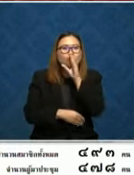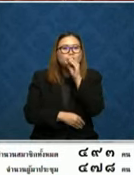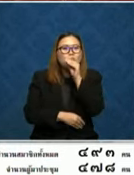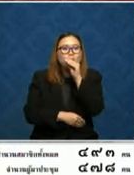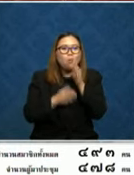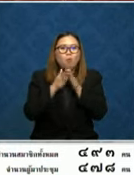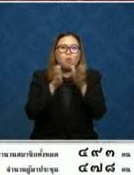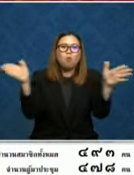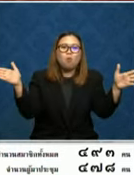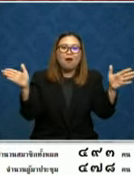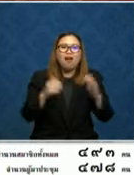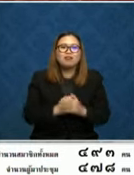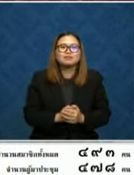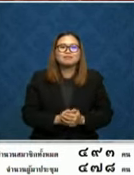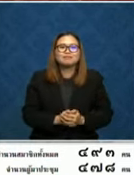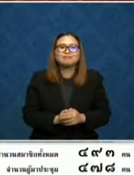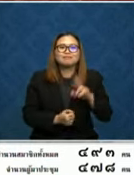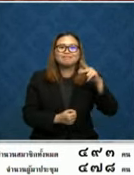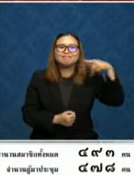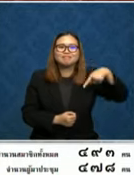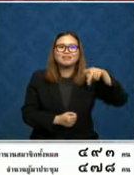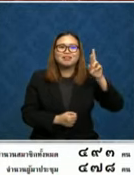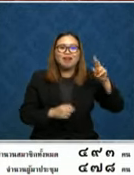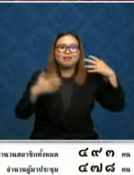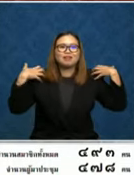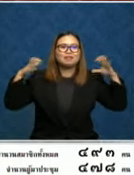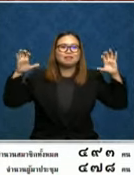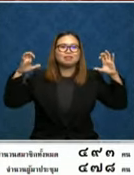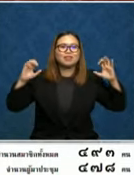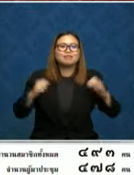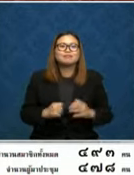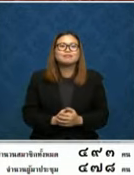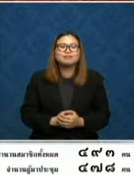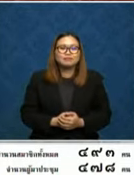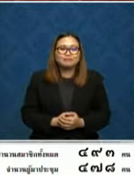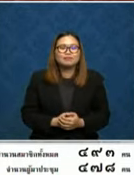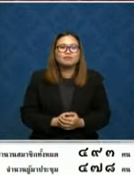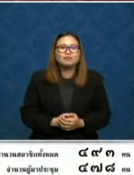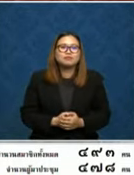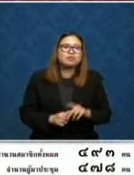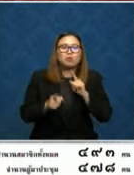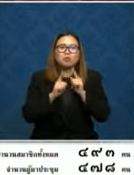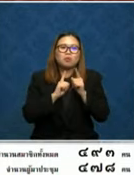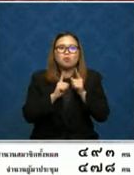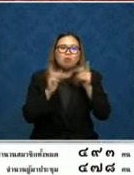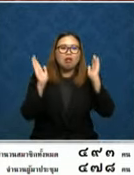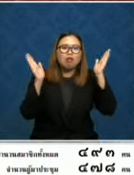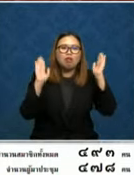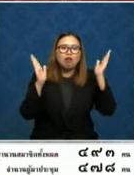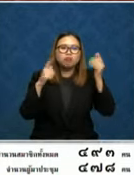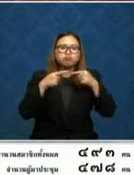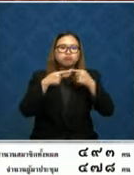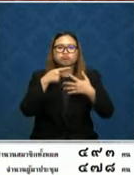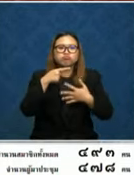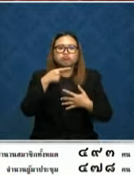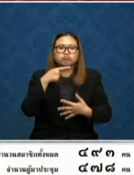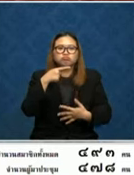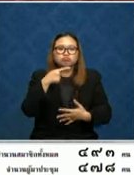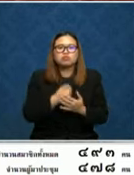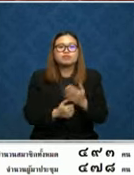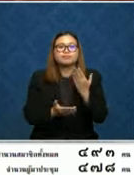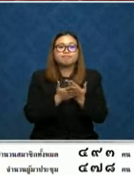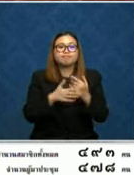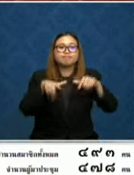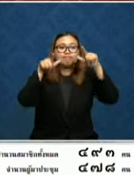ายรัฐบาลเราก็จะทำการโฆษณาประชาสัมพันธ์ไปนั่นนู่นนี่บลาบลานะครับซึ่งผมก็เสนอปรับลดตรงนี้ล